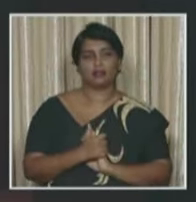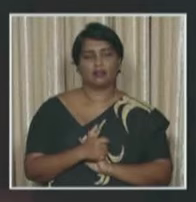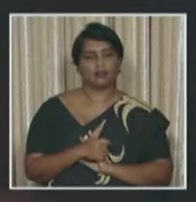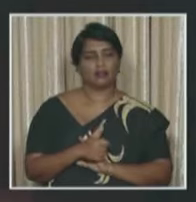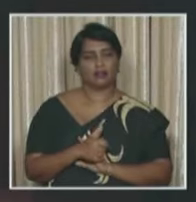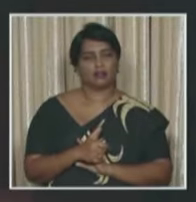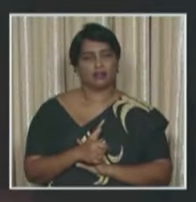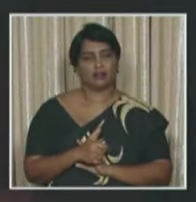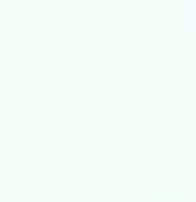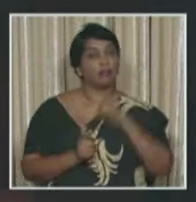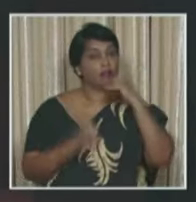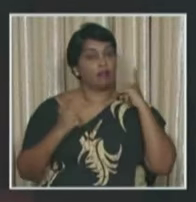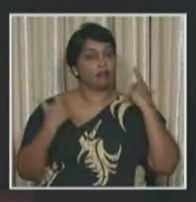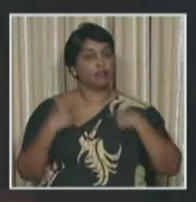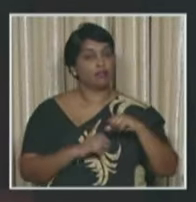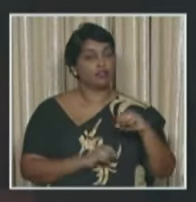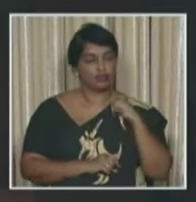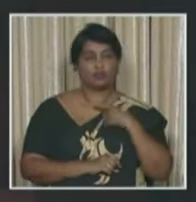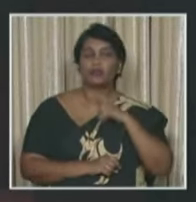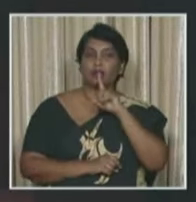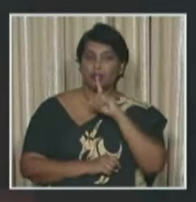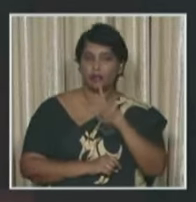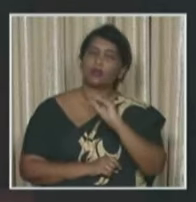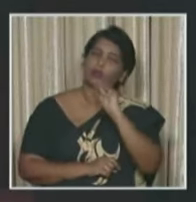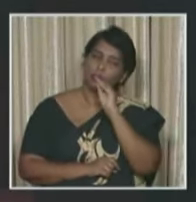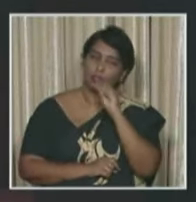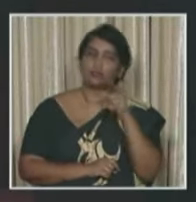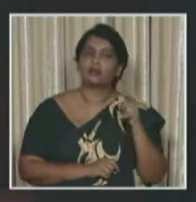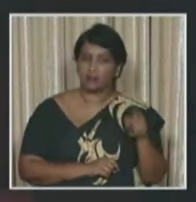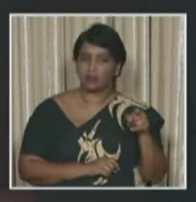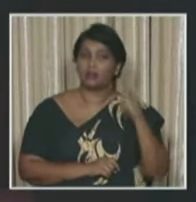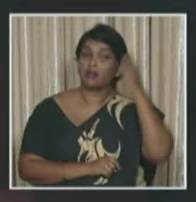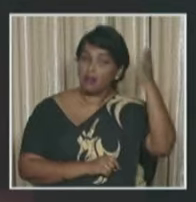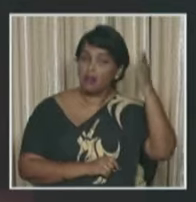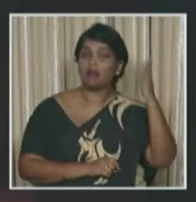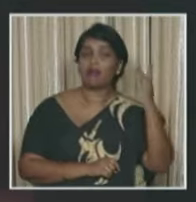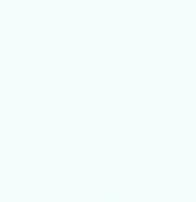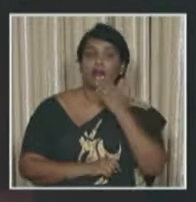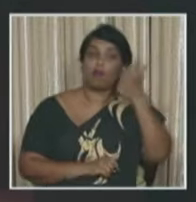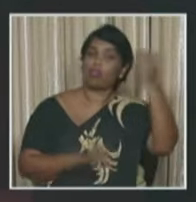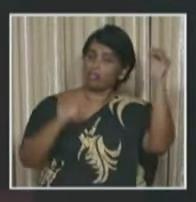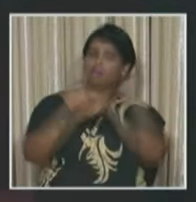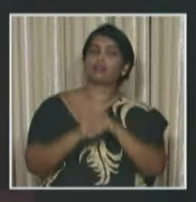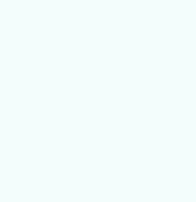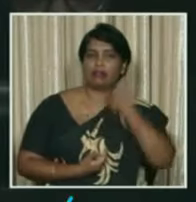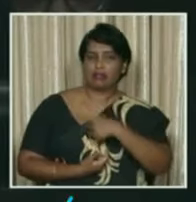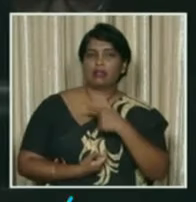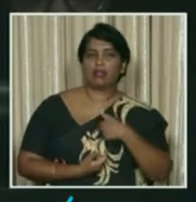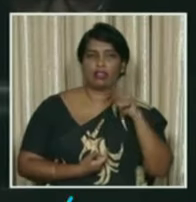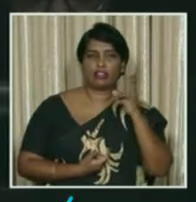වැදගත් නැහැ. ප්‍රශ්නේ ඉදිරිපත් කරන්න. මං කියන්නේ අඩුම ගානේ ඒගොල්ලෝ තමයි මේ වැඩේට හොඳම. ඕක කරනවා